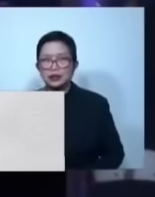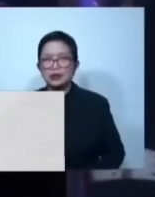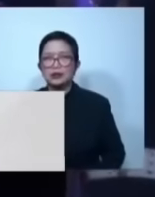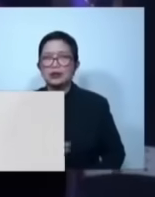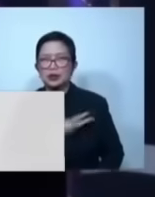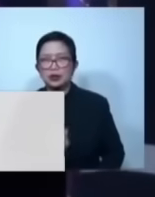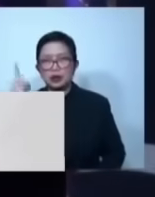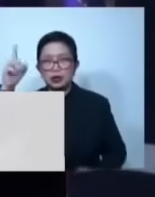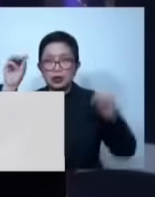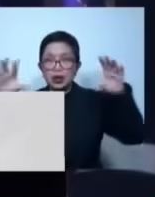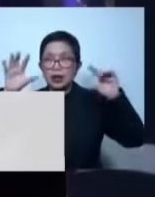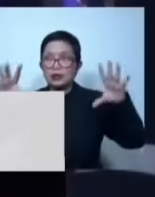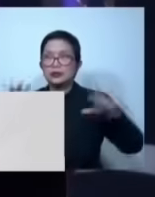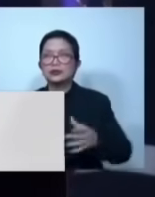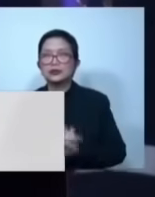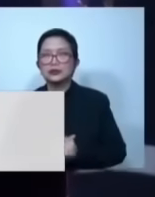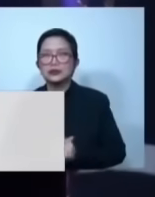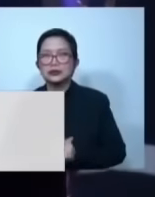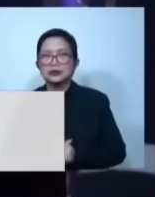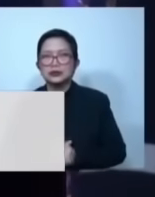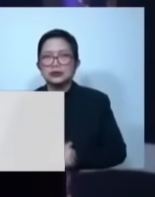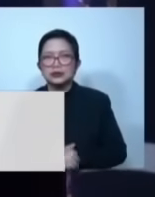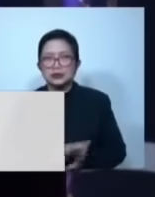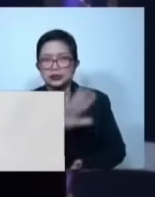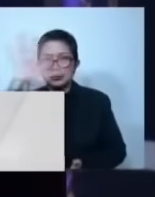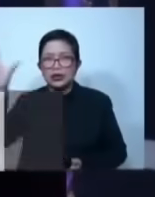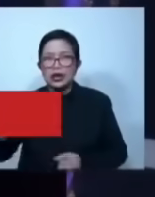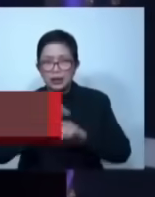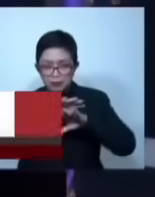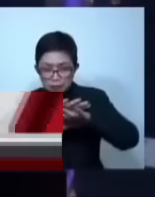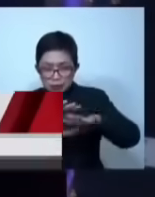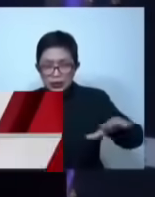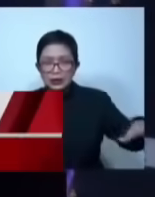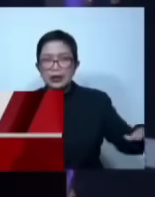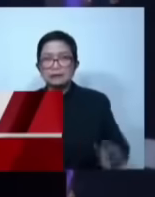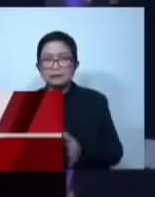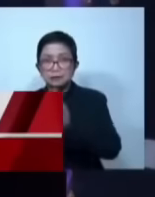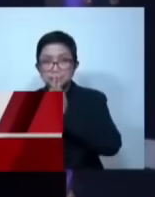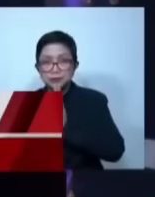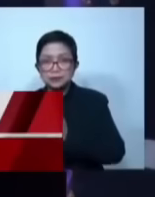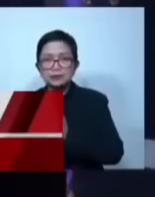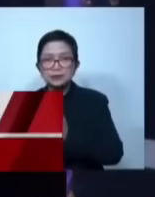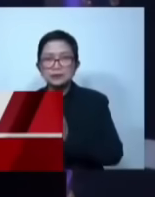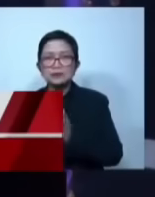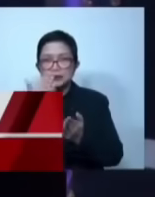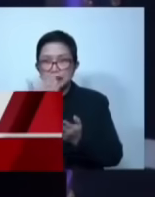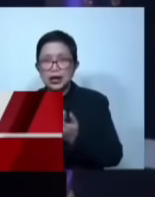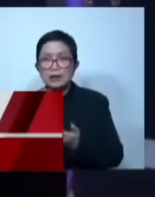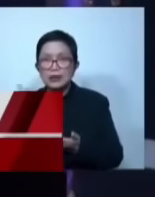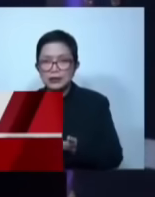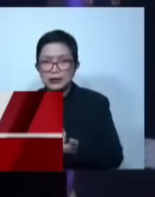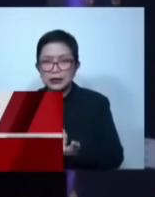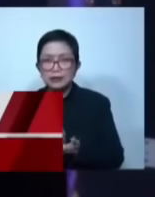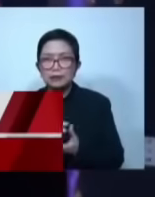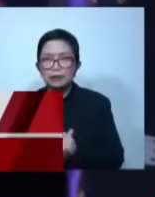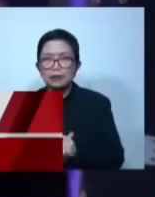warahmatullahi wabarakatuh salam sejahtera kita sekalian Shalom omtiastu namo Budha salam kebajikan